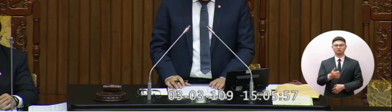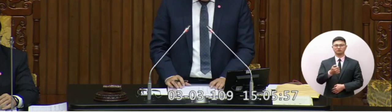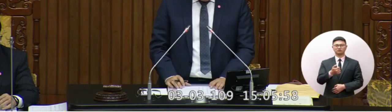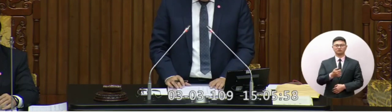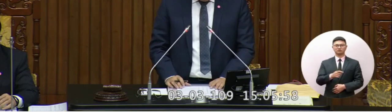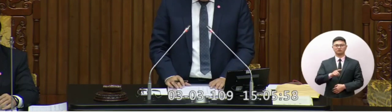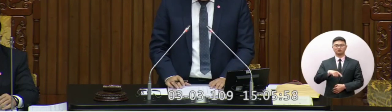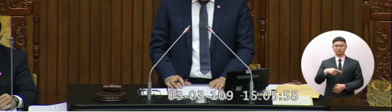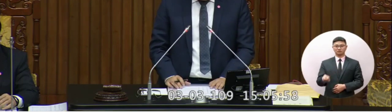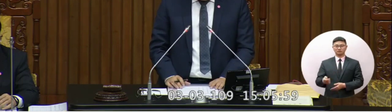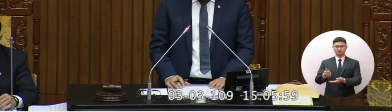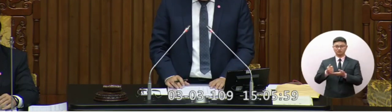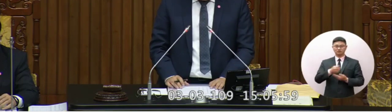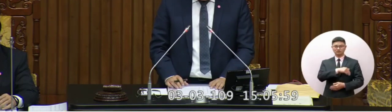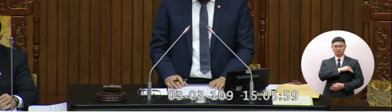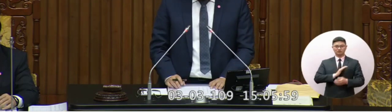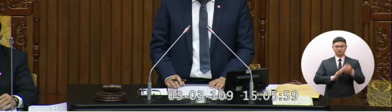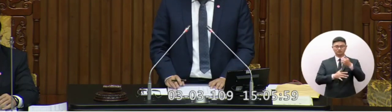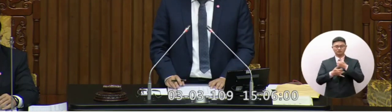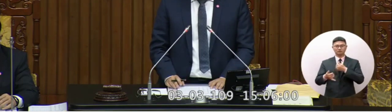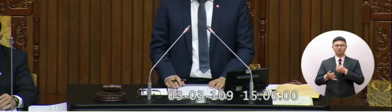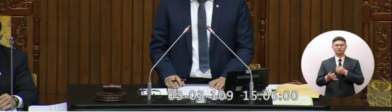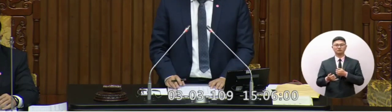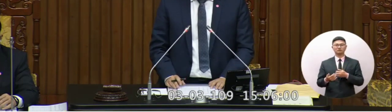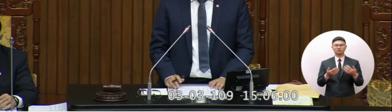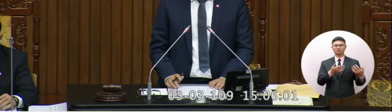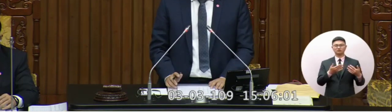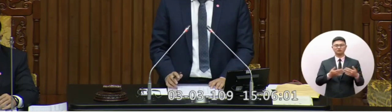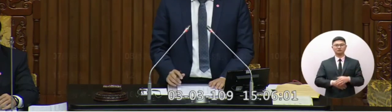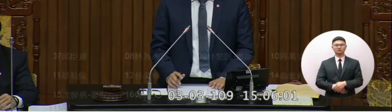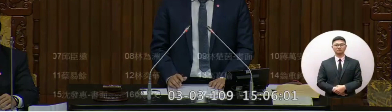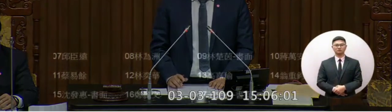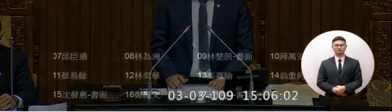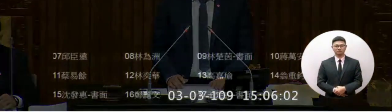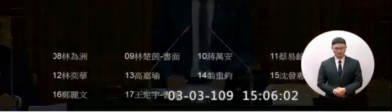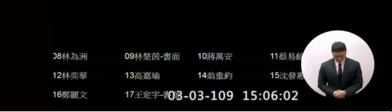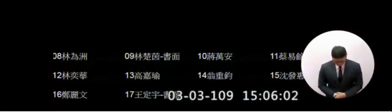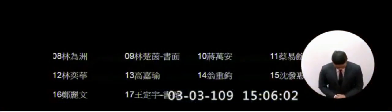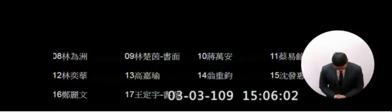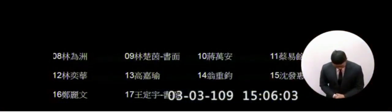谢谢。接着请邱成元委员。